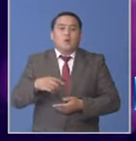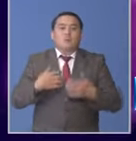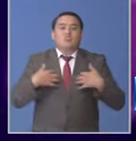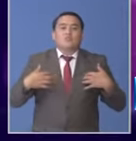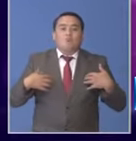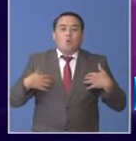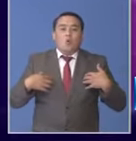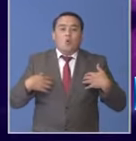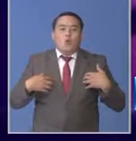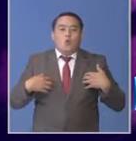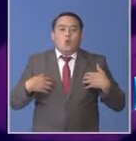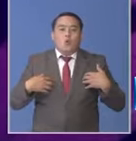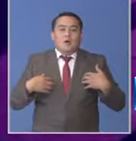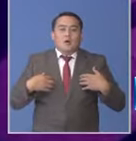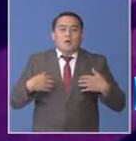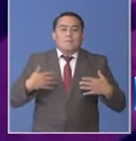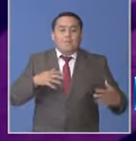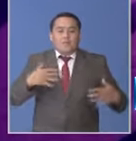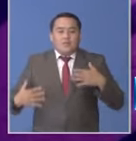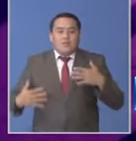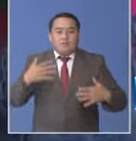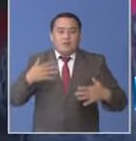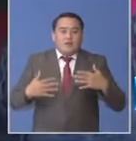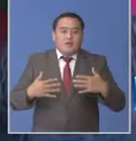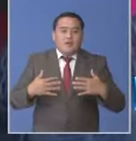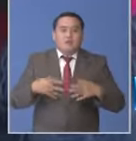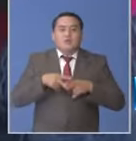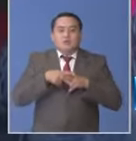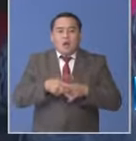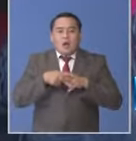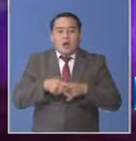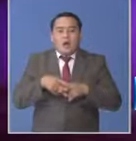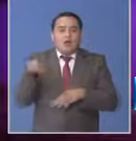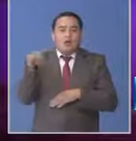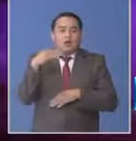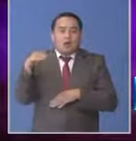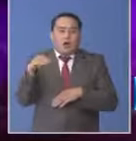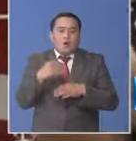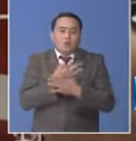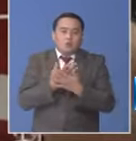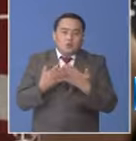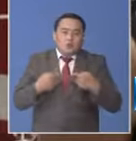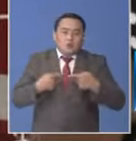животными. Это и гималайские медведи, леопарды, арабские скакуны, пеликаны, страусы и многие другие.